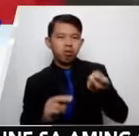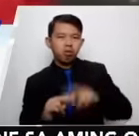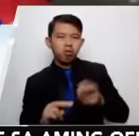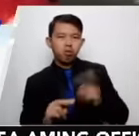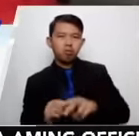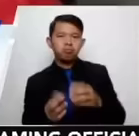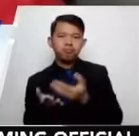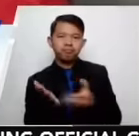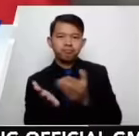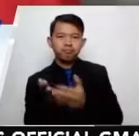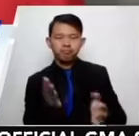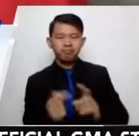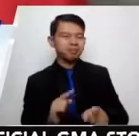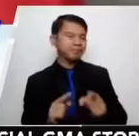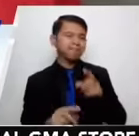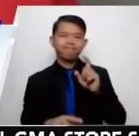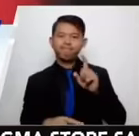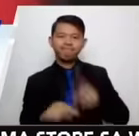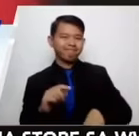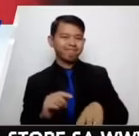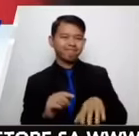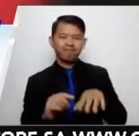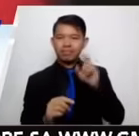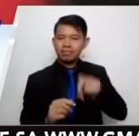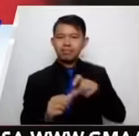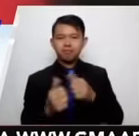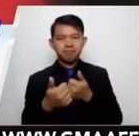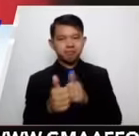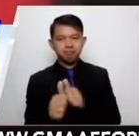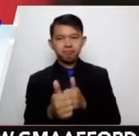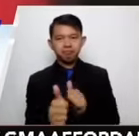choice kung ano ipapatupad nila eh.